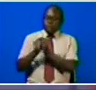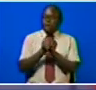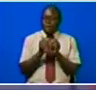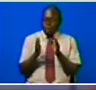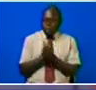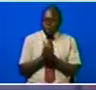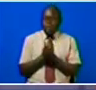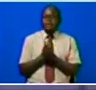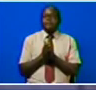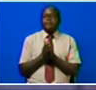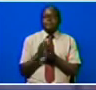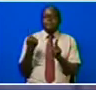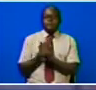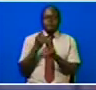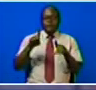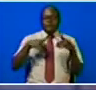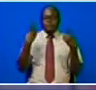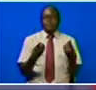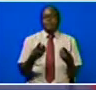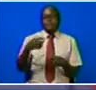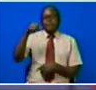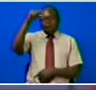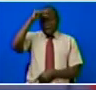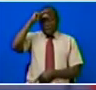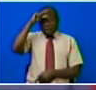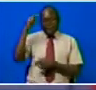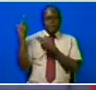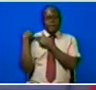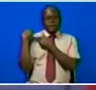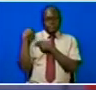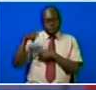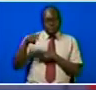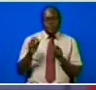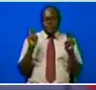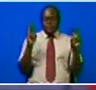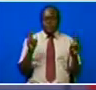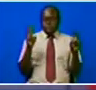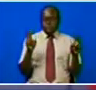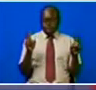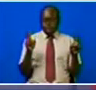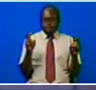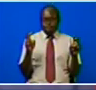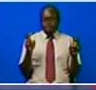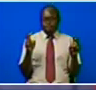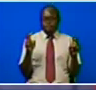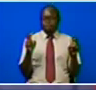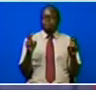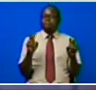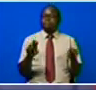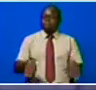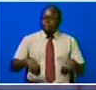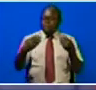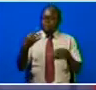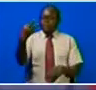idara tofauti tofauti za serikali ambazo zinahusika na mambo haya. Tumesema tumewapatia